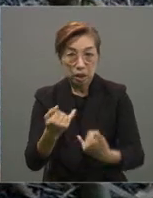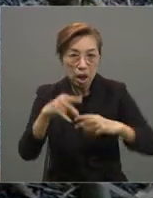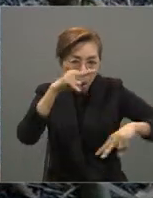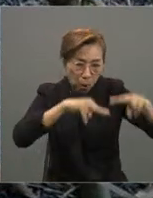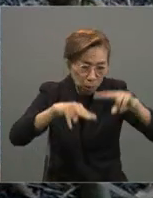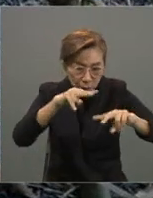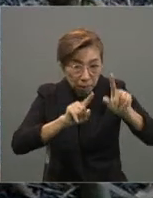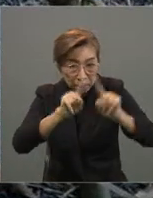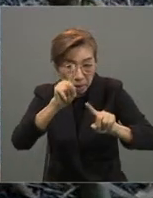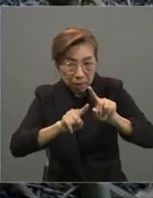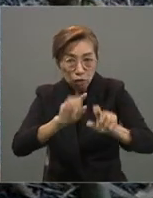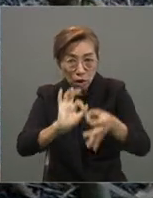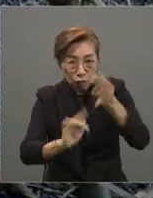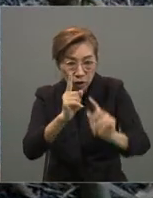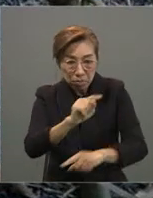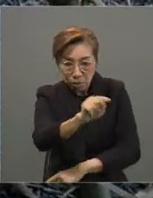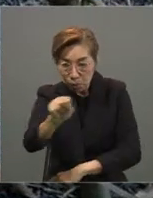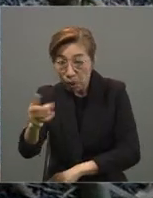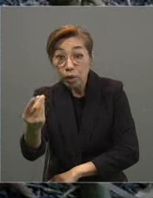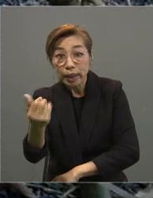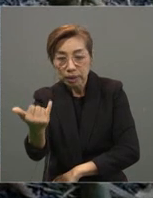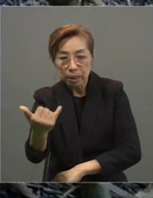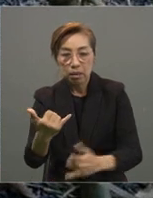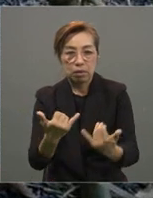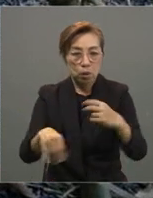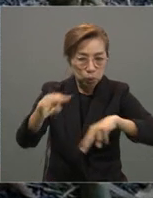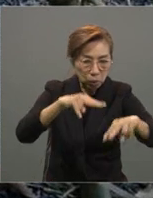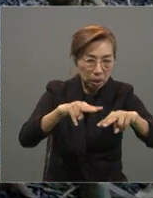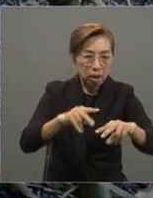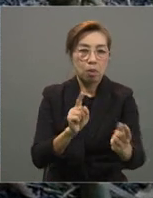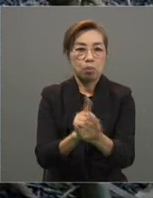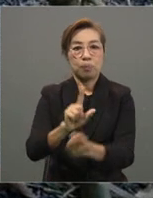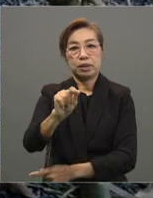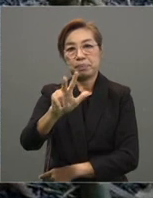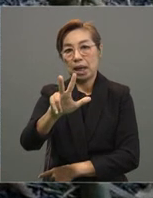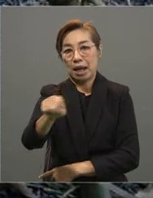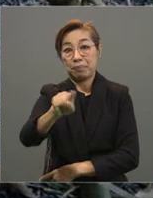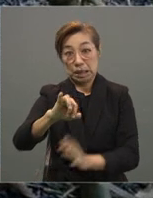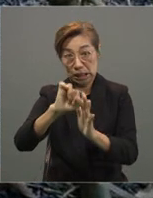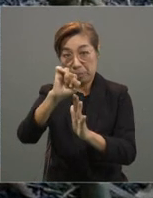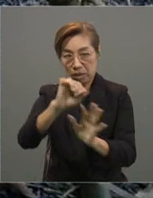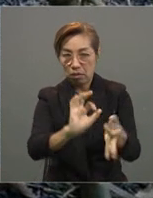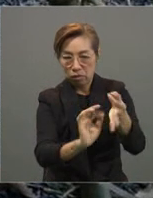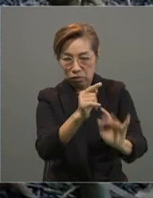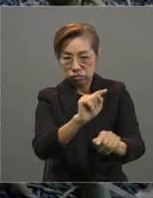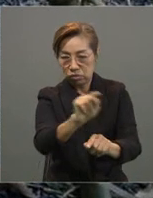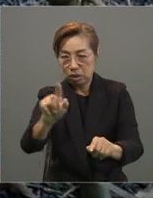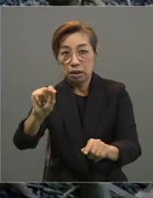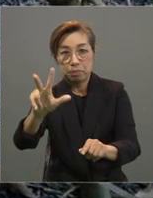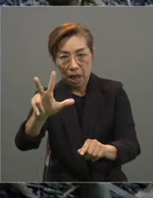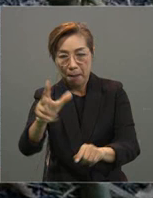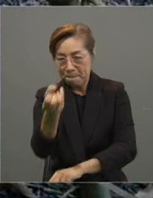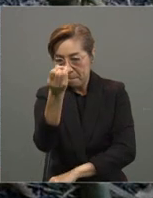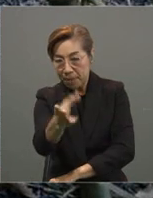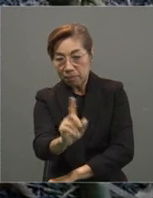ฮอตสปอตนั่นเองเช้าวันนี้ค่ะดาวเทียมเาตรวจพบทั้งสิ้นเนี่ย 23จุดอันนี้เฉพาะในพื้นที่จังหวัดเชียงใหม่นะคะพื้นที่ที่พบ